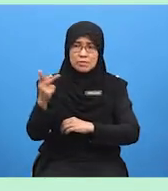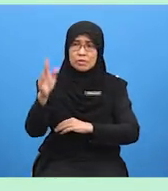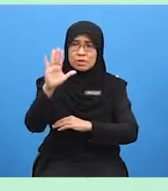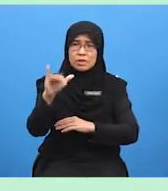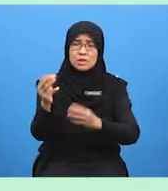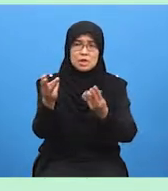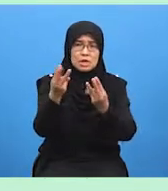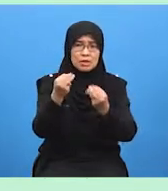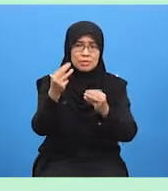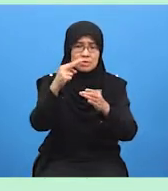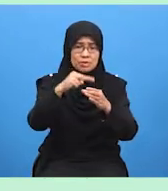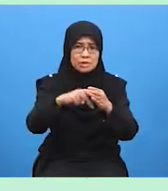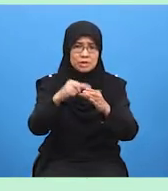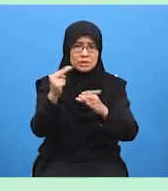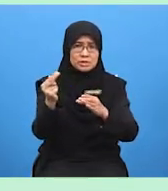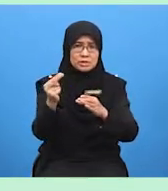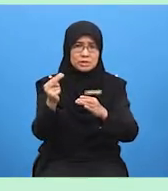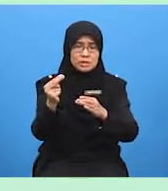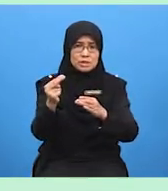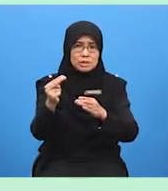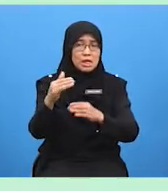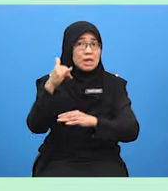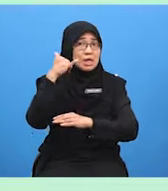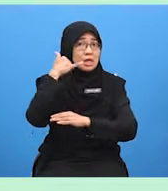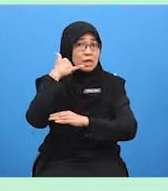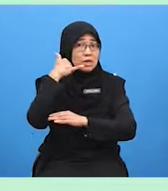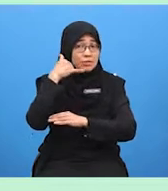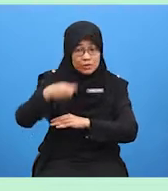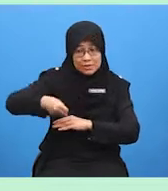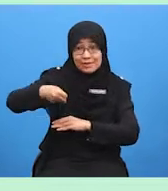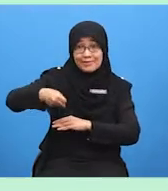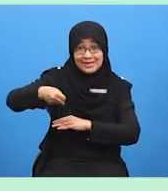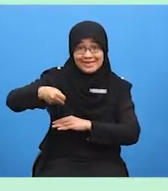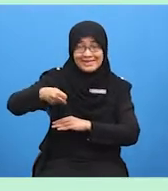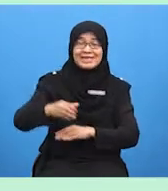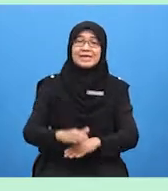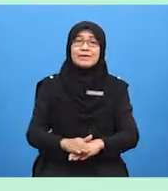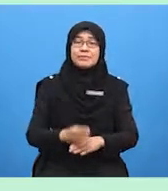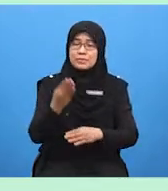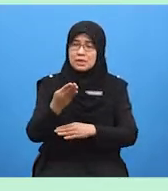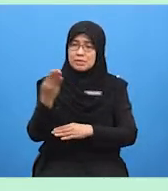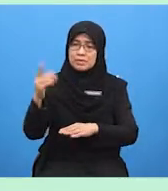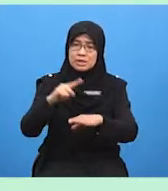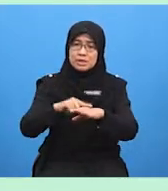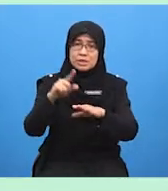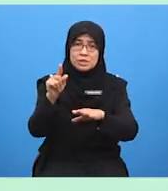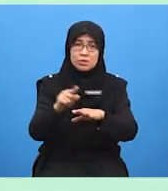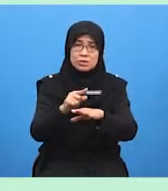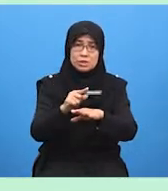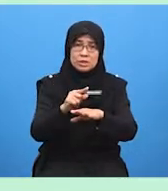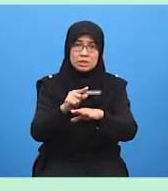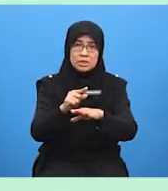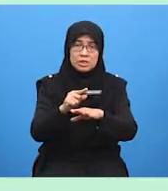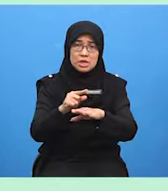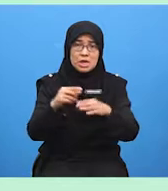yang hendak dihasilkan ialah handphone pouch bag. Bahan yang hendak digunakan ialah